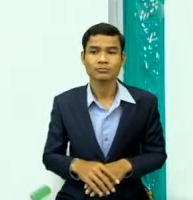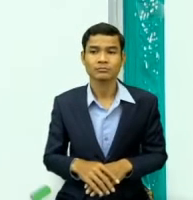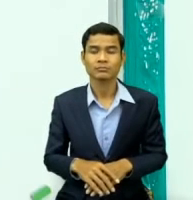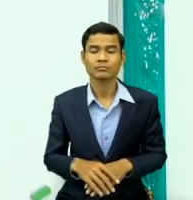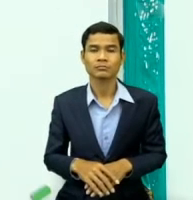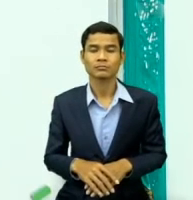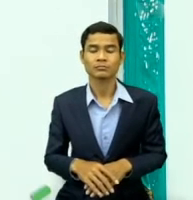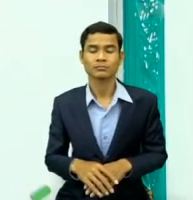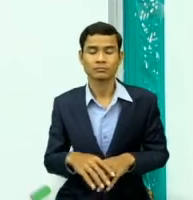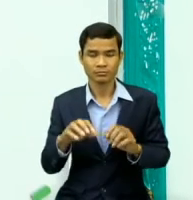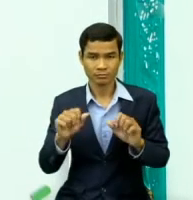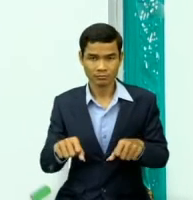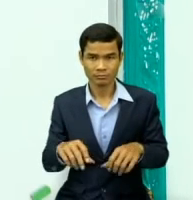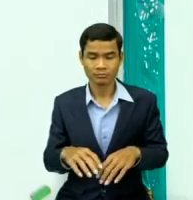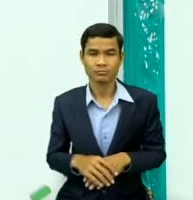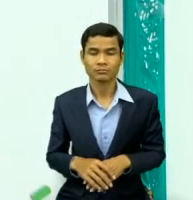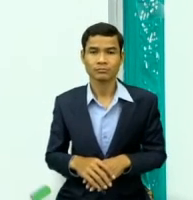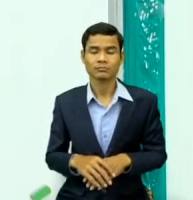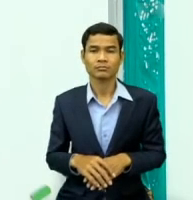chà